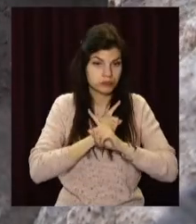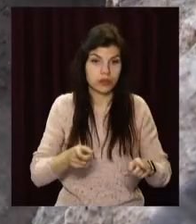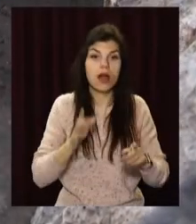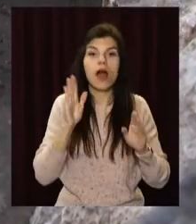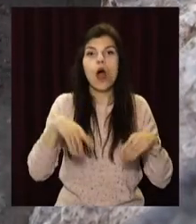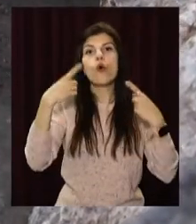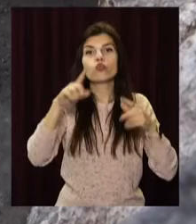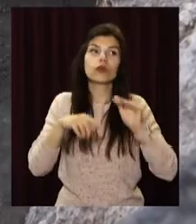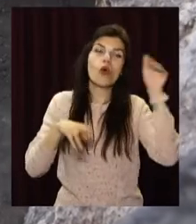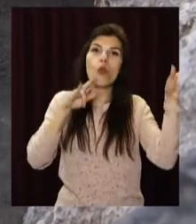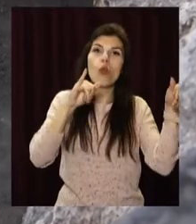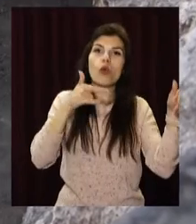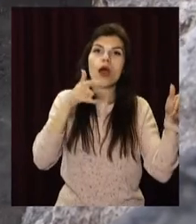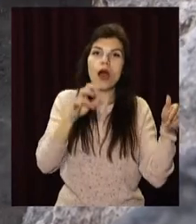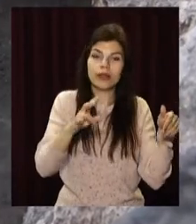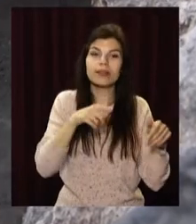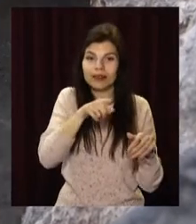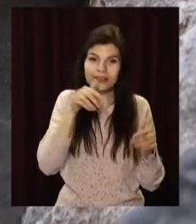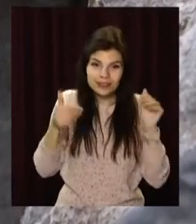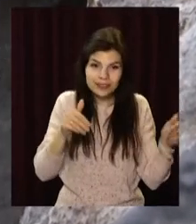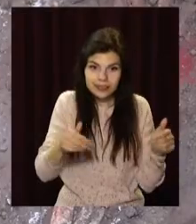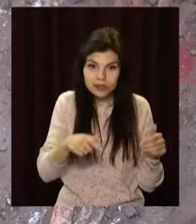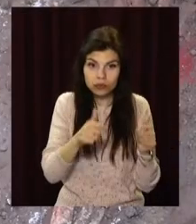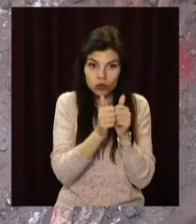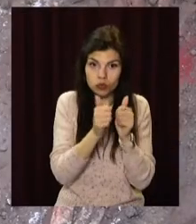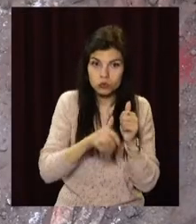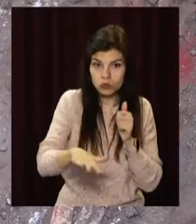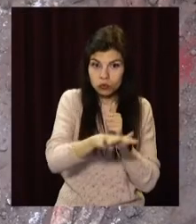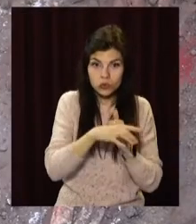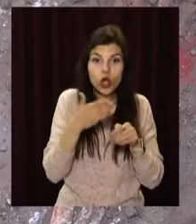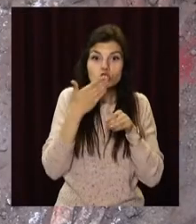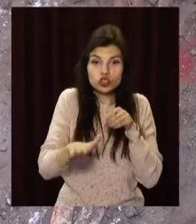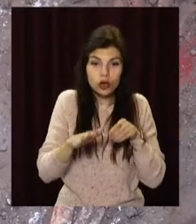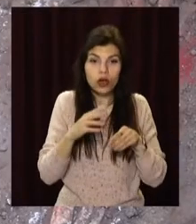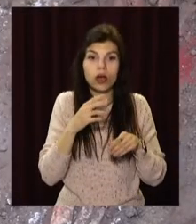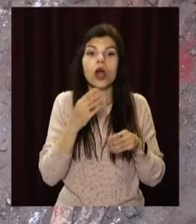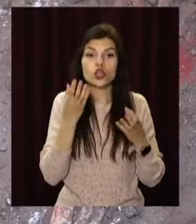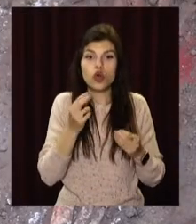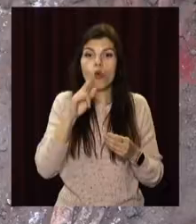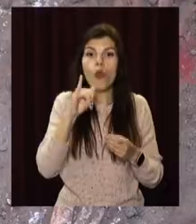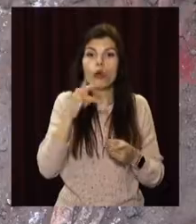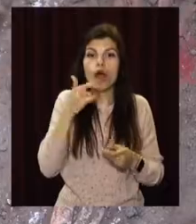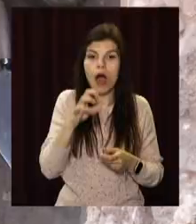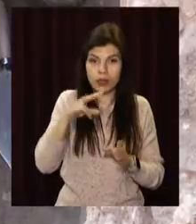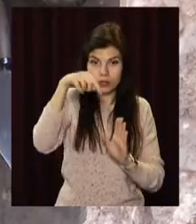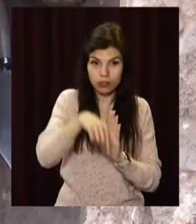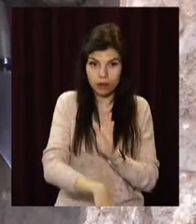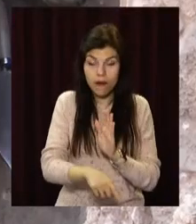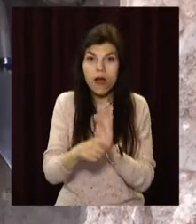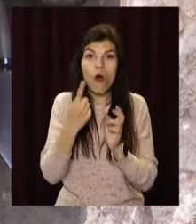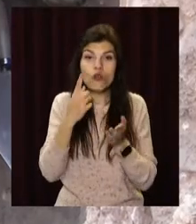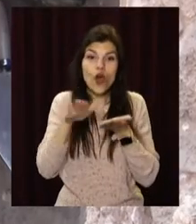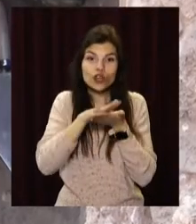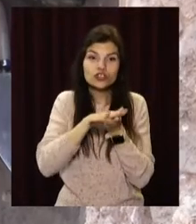на іншій стороні кургану археологині працюють поблизу кромлеха. Частково він ще знаходиться під курганом. На прикладі зачистки